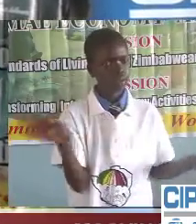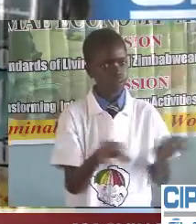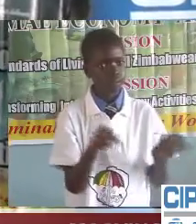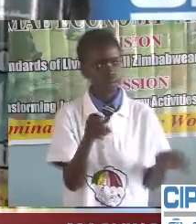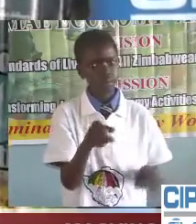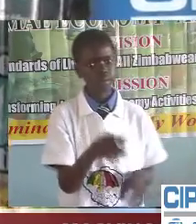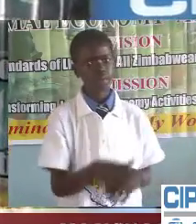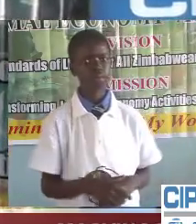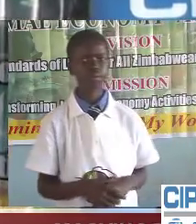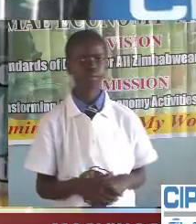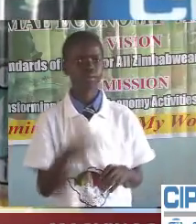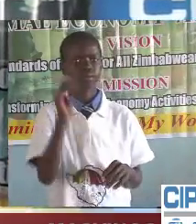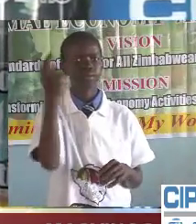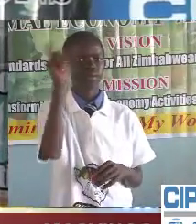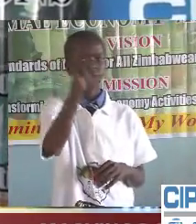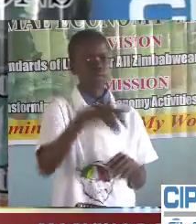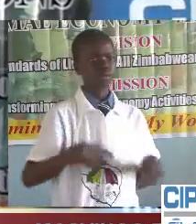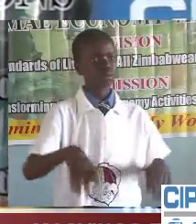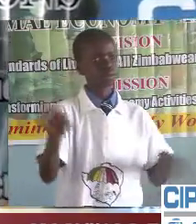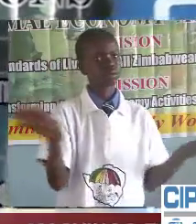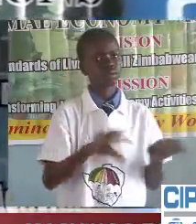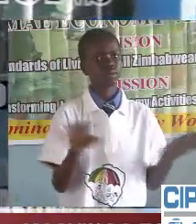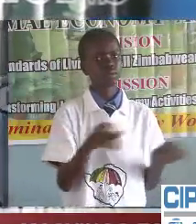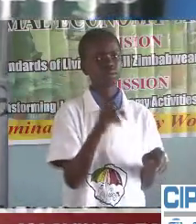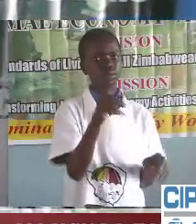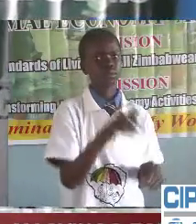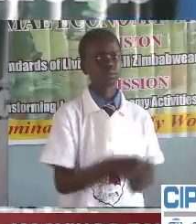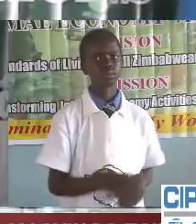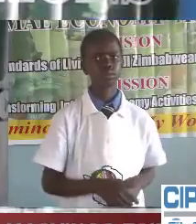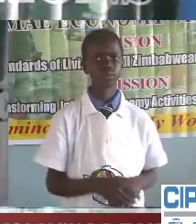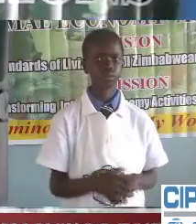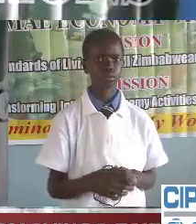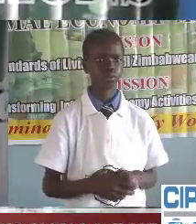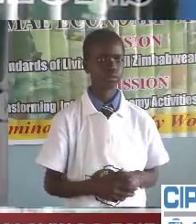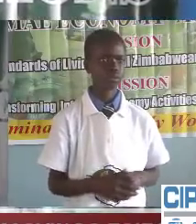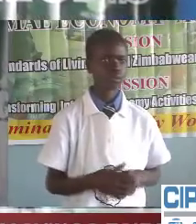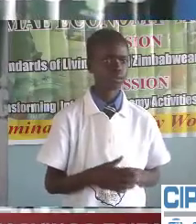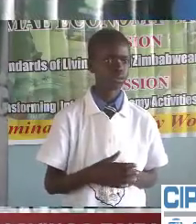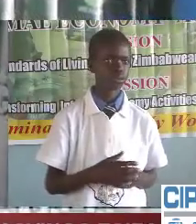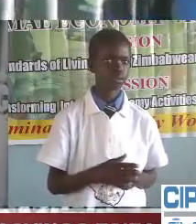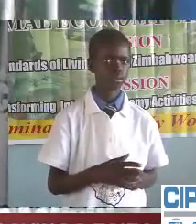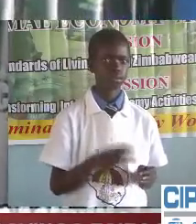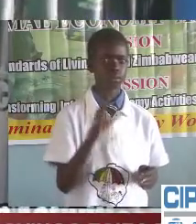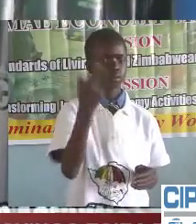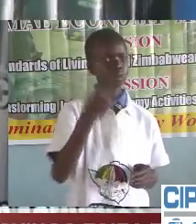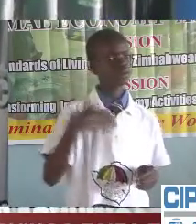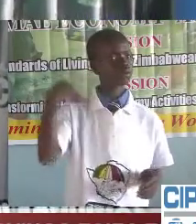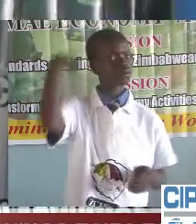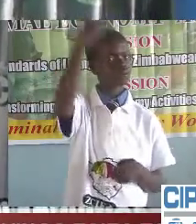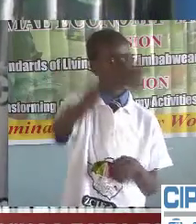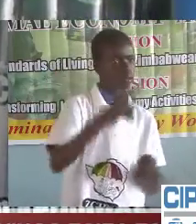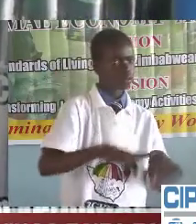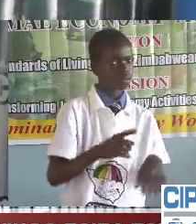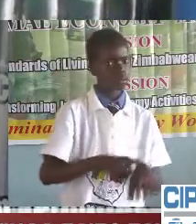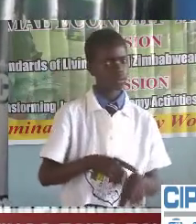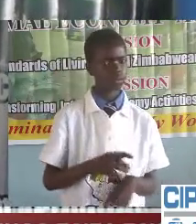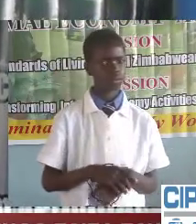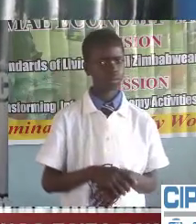it's your duty to go and spread it out there. Handii ndizvozvo. Right. This time in moment straight